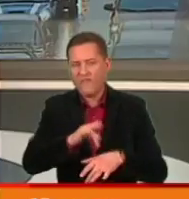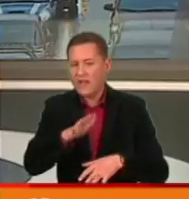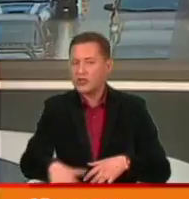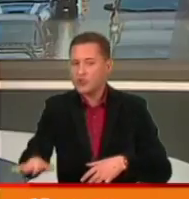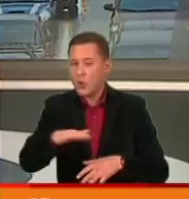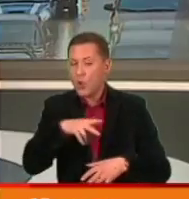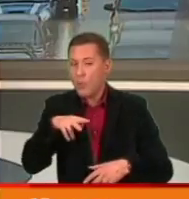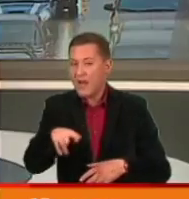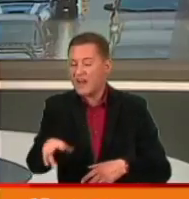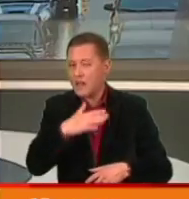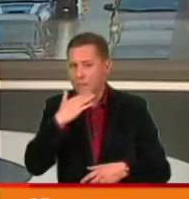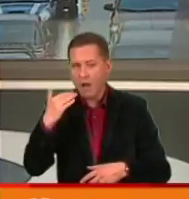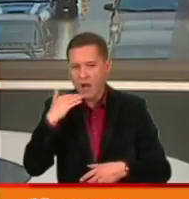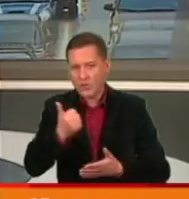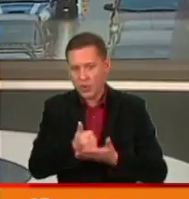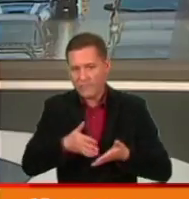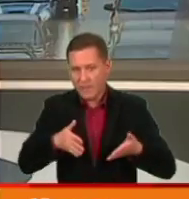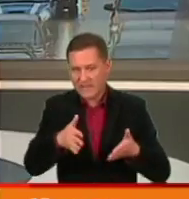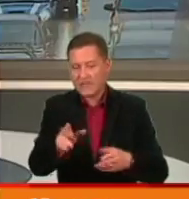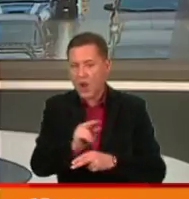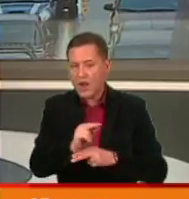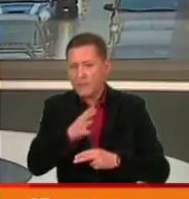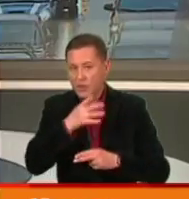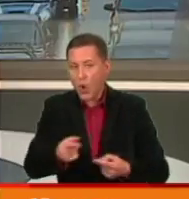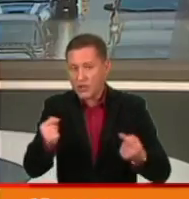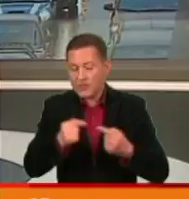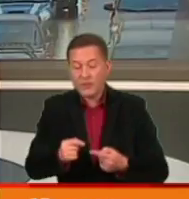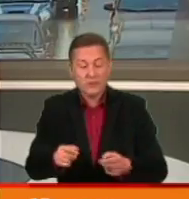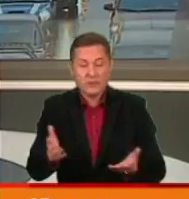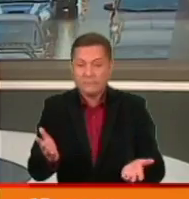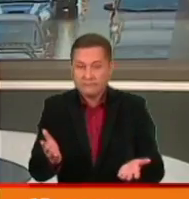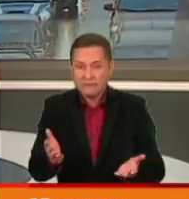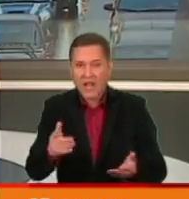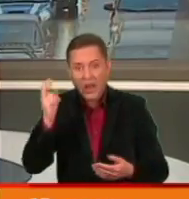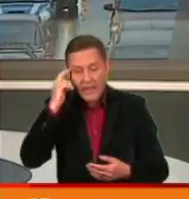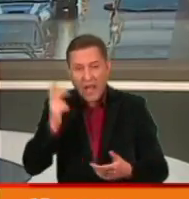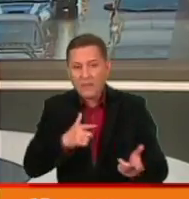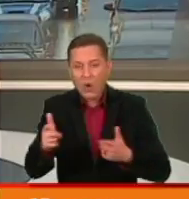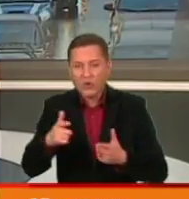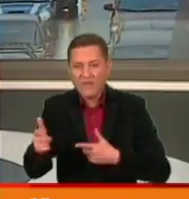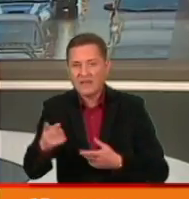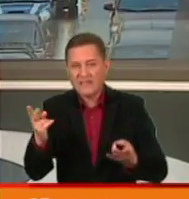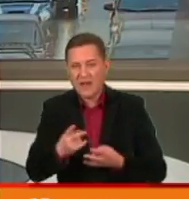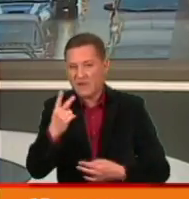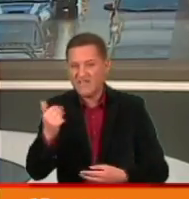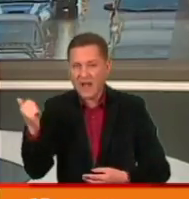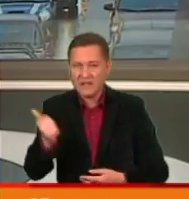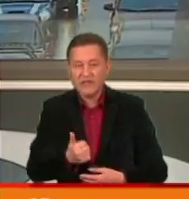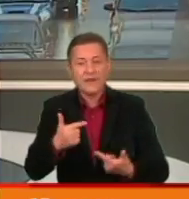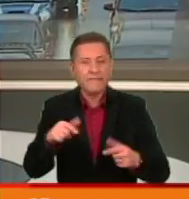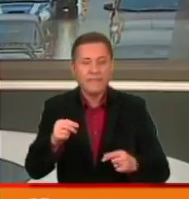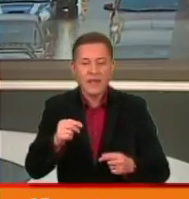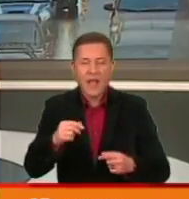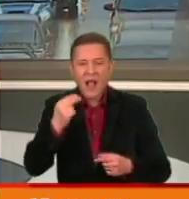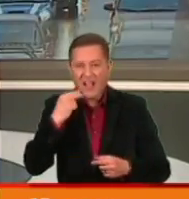Паралельно багато головних магістралей столиці ремонтують одночасно, до чого киянам готуватися ще принаймні 2 тижні. І де краще не